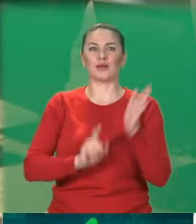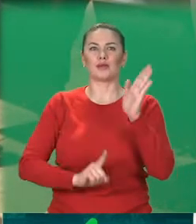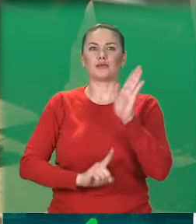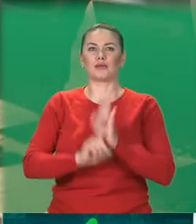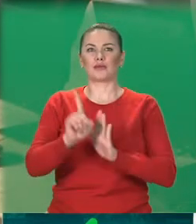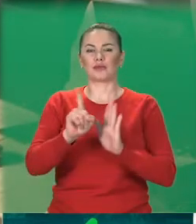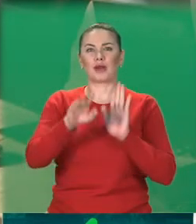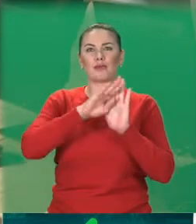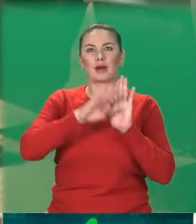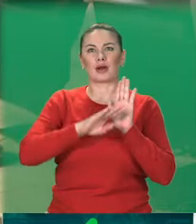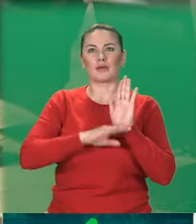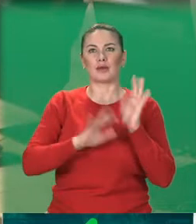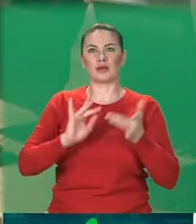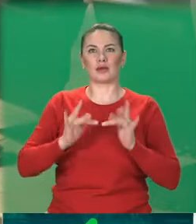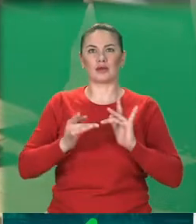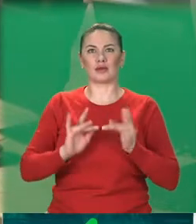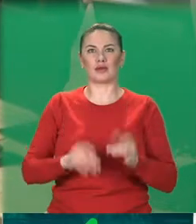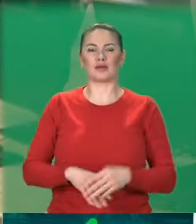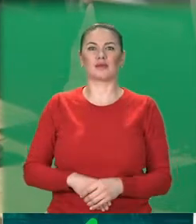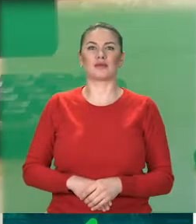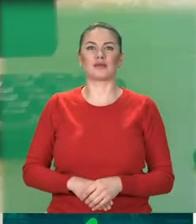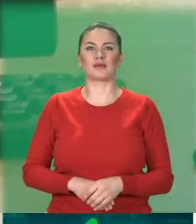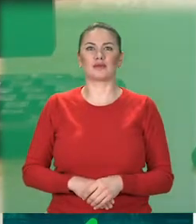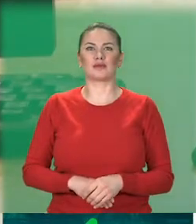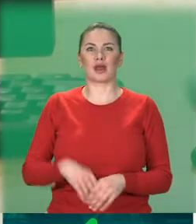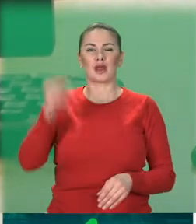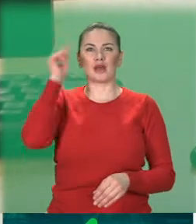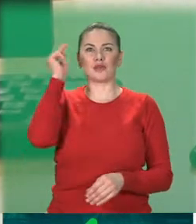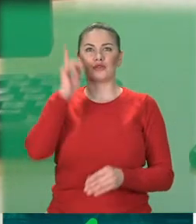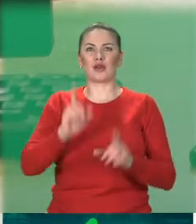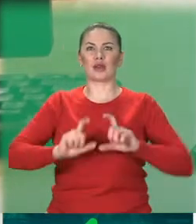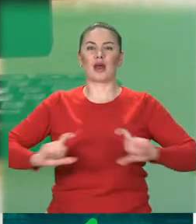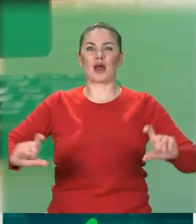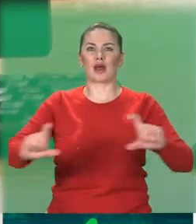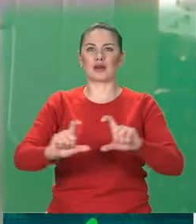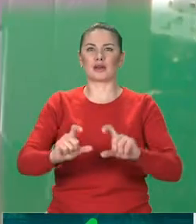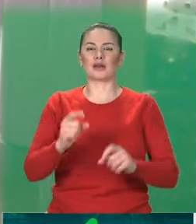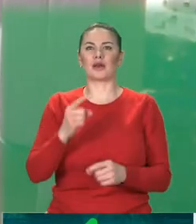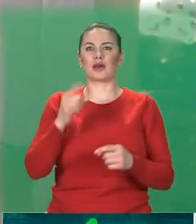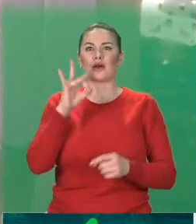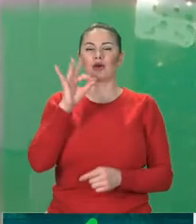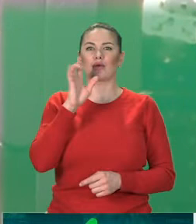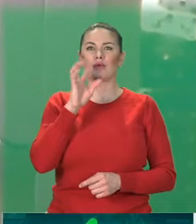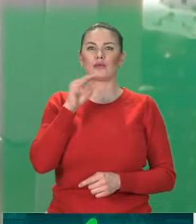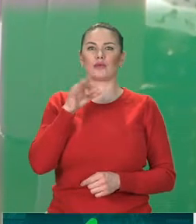программированием, пока что в визуальной среде Scratch Junior. Изучают азы робототехники не только малыши. На занятия приглашают ребят